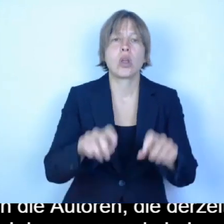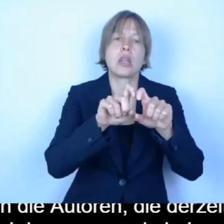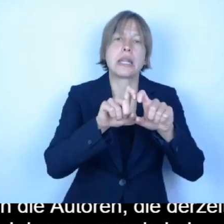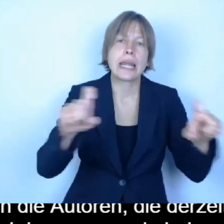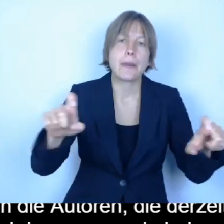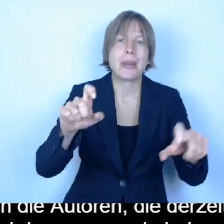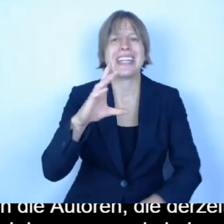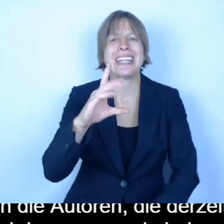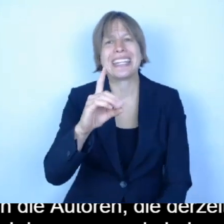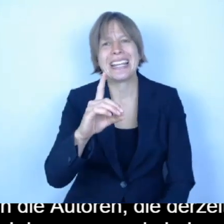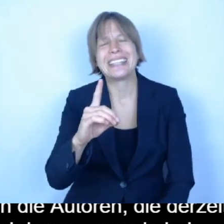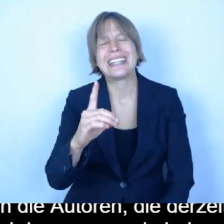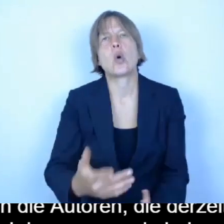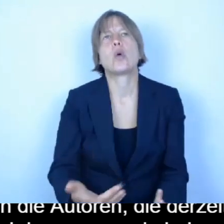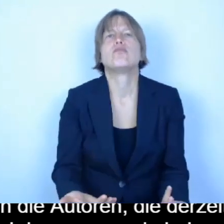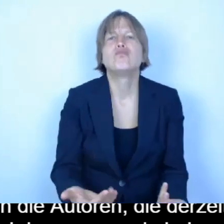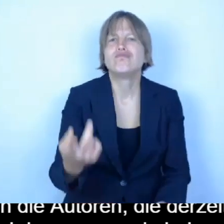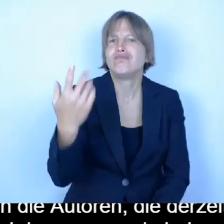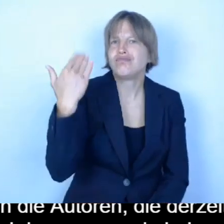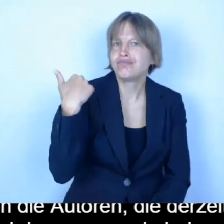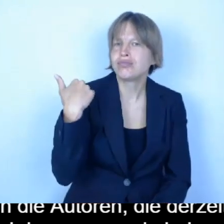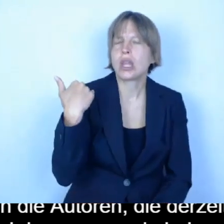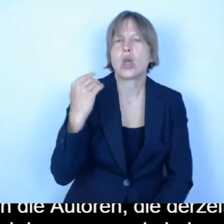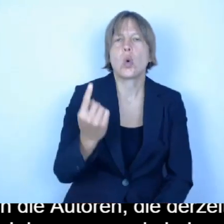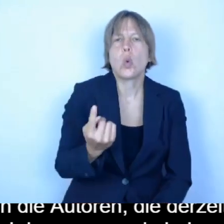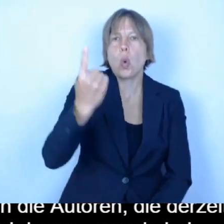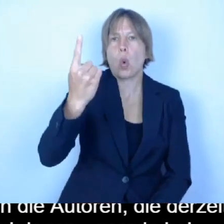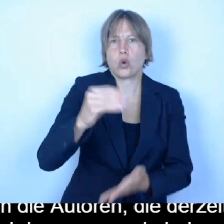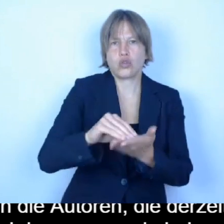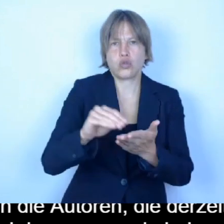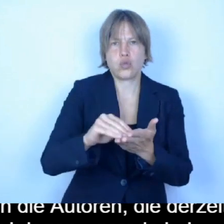zusammen diese Dinge auch nochmal vernetzen und evaluieren und schauen, wie wir dann mit dem